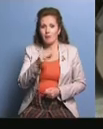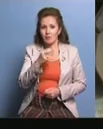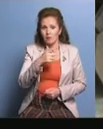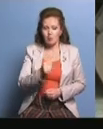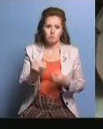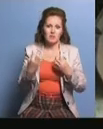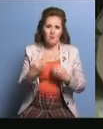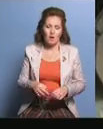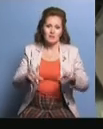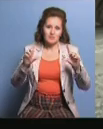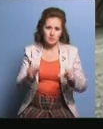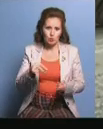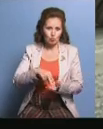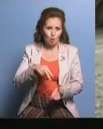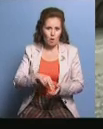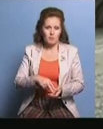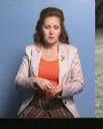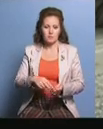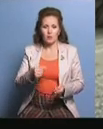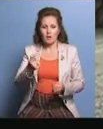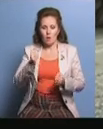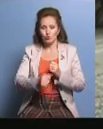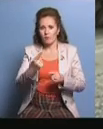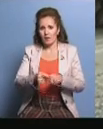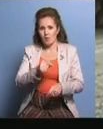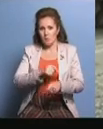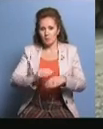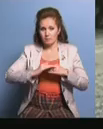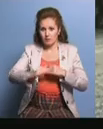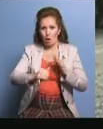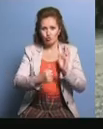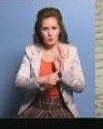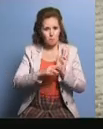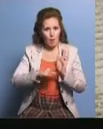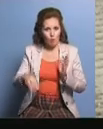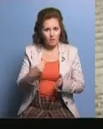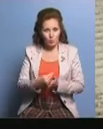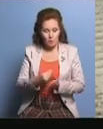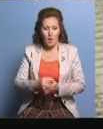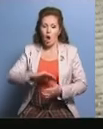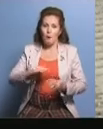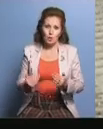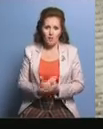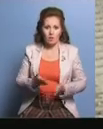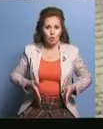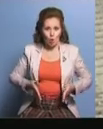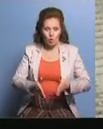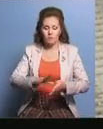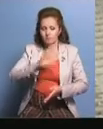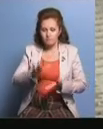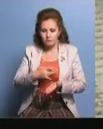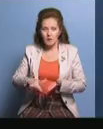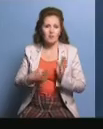снизить себестоимость каждого километра дорожного покрытия на 6 миллионов рублей. К слову, обновление этой дороги обойдется в 90